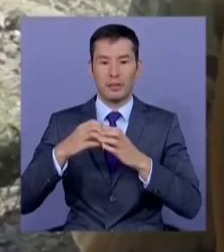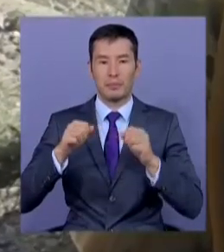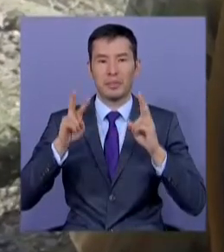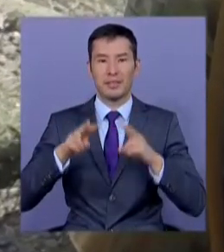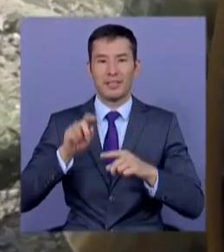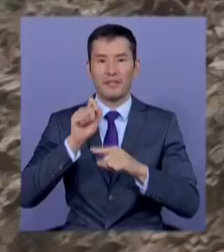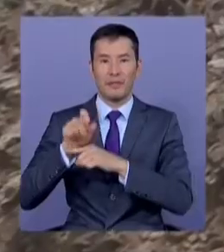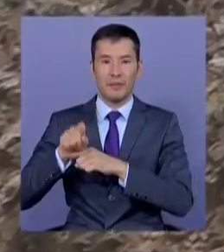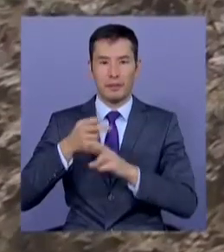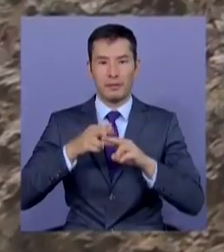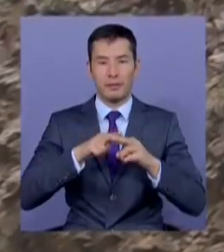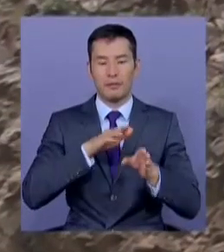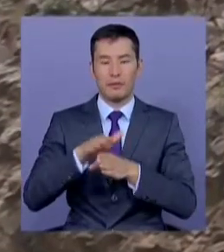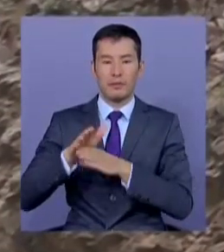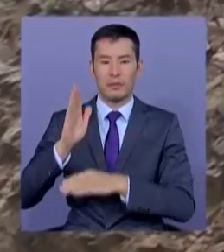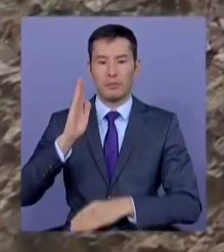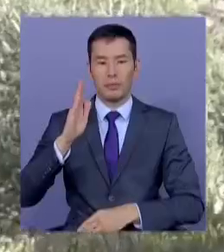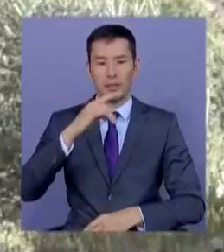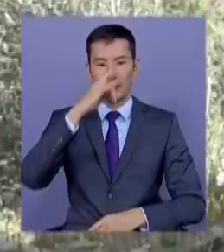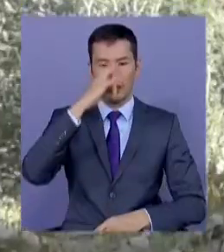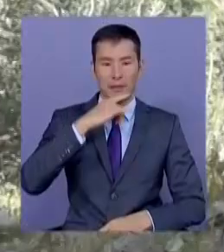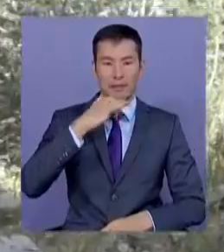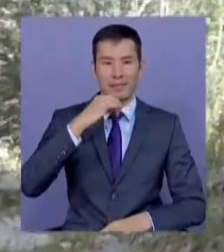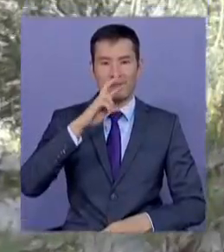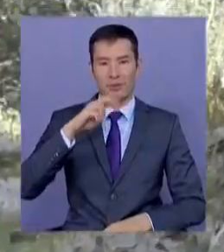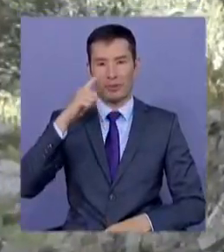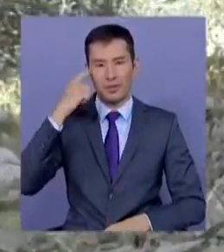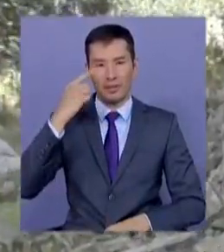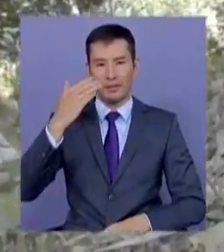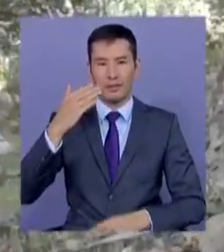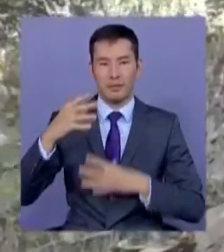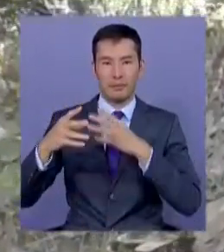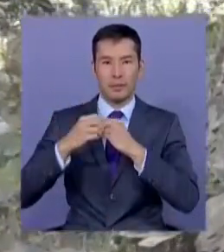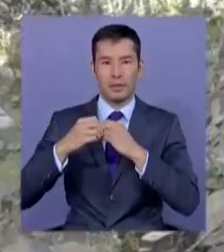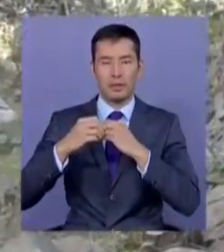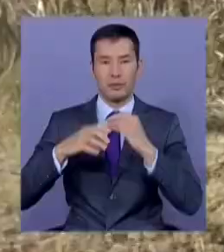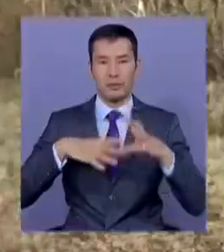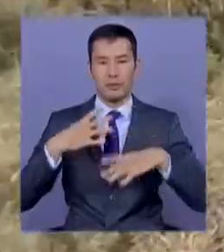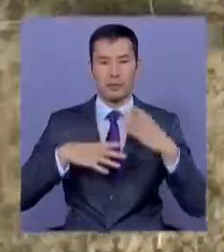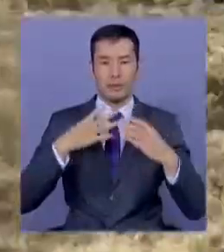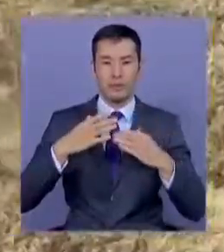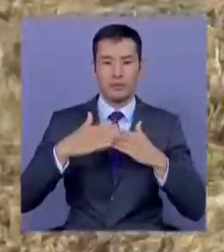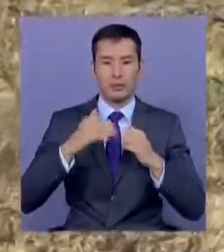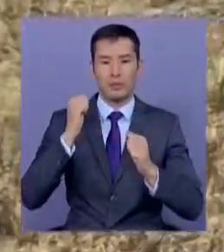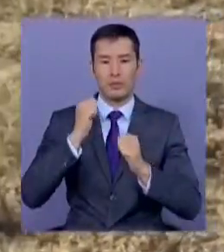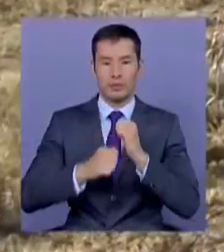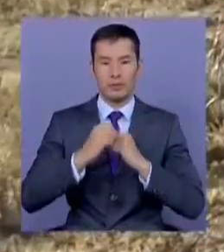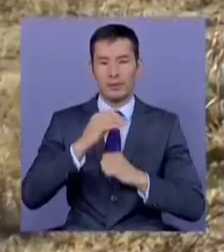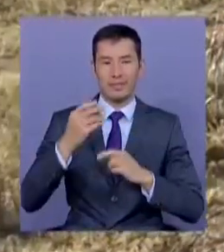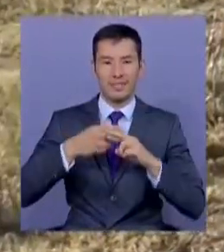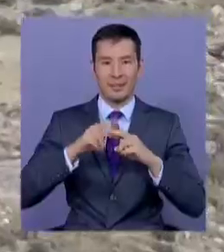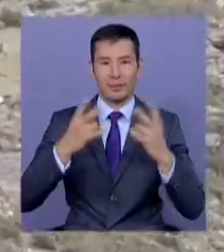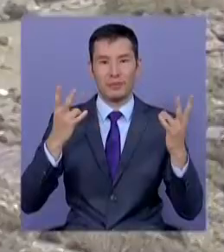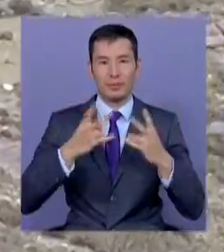мақсаттағы жаттығуларды орындау. Қазақстан мен Қырғызстан қарулы күштері бөлімшелерінің мұндай бірлескен жұмысының форматы жиі түрде жүргізіліп тұратынын